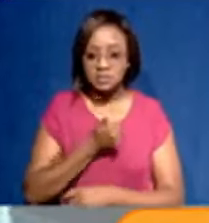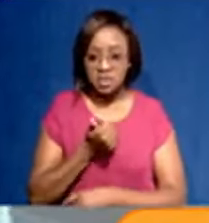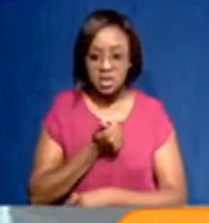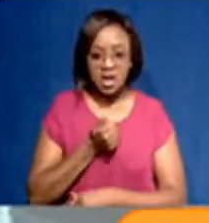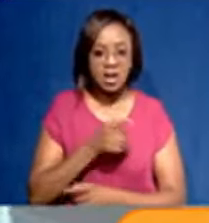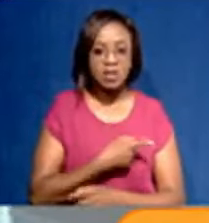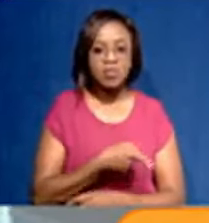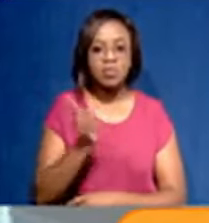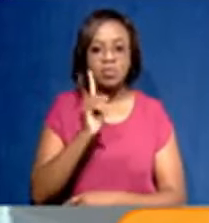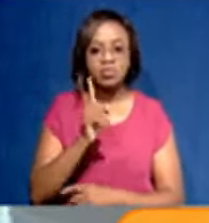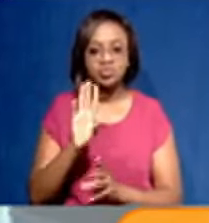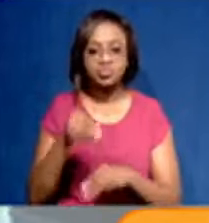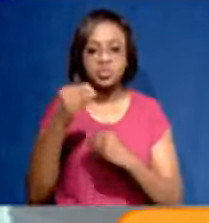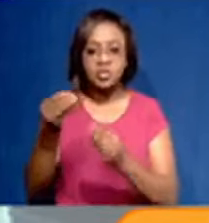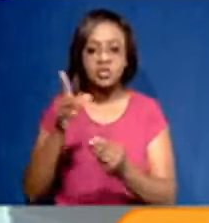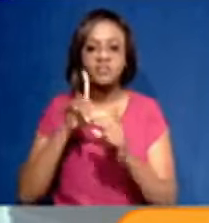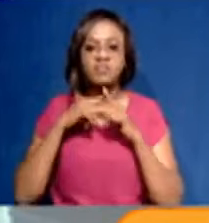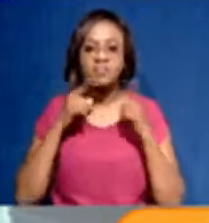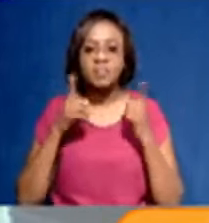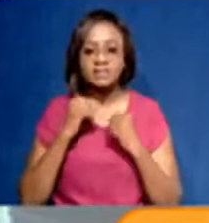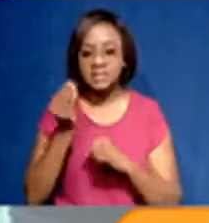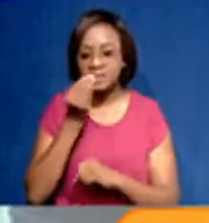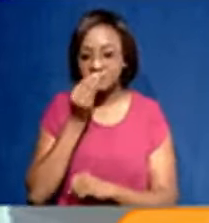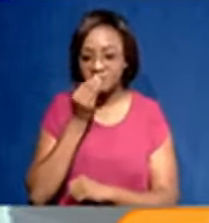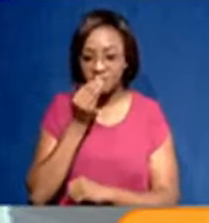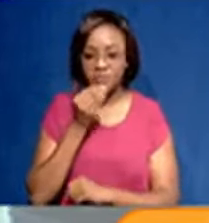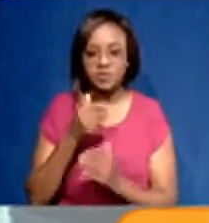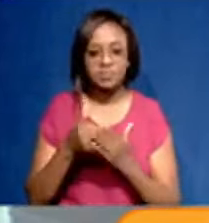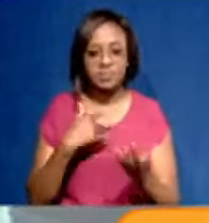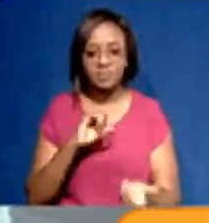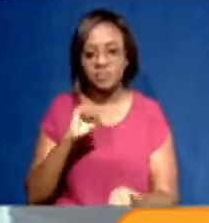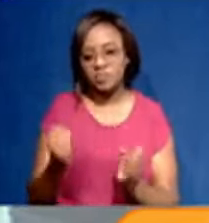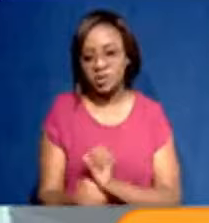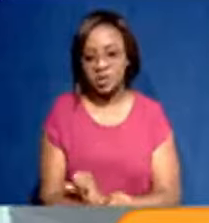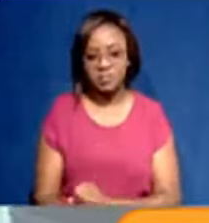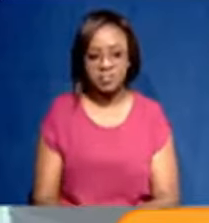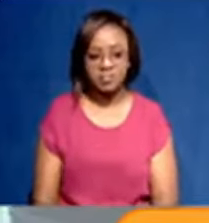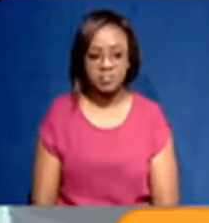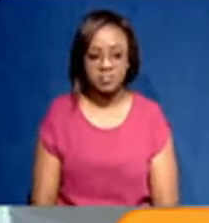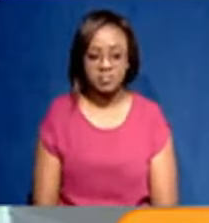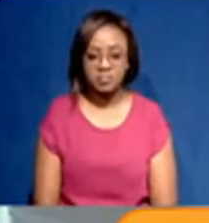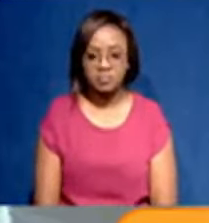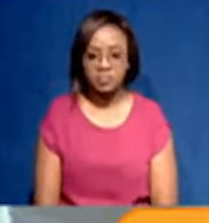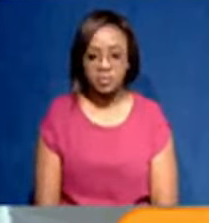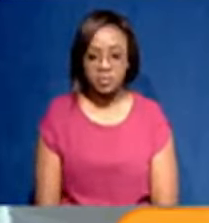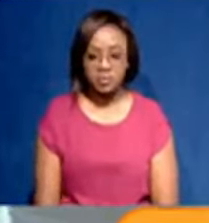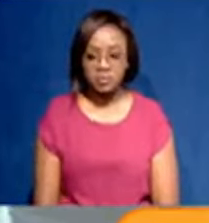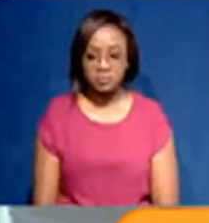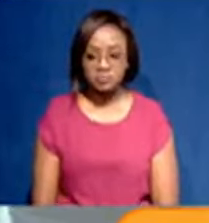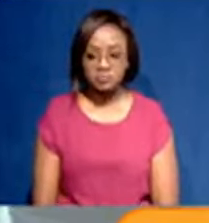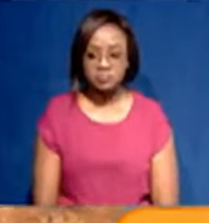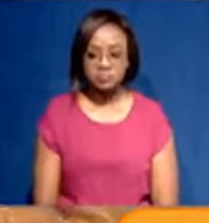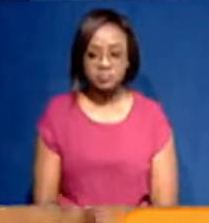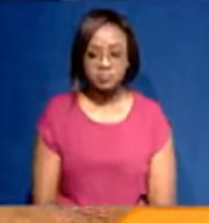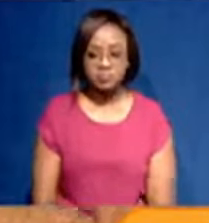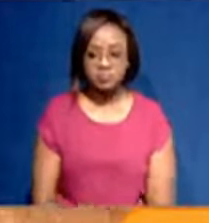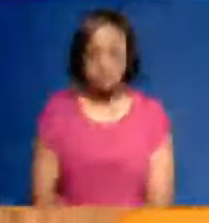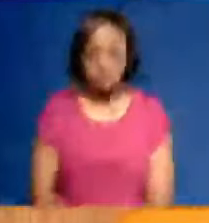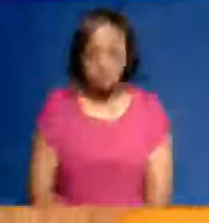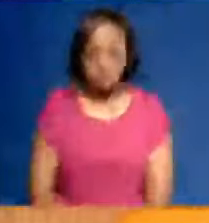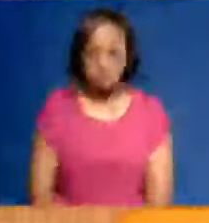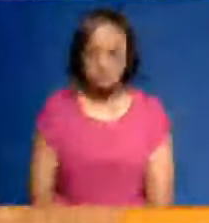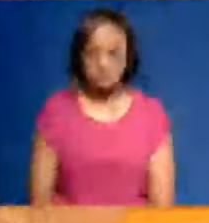ametumwa kumpelekea mhubiri huyo chakula kabla ya tukio. Crispin Otieno anaarifu zaidi. Jata.